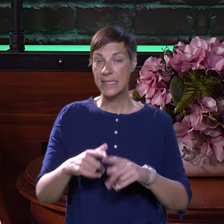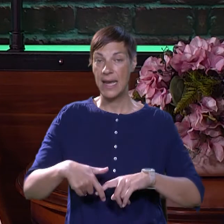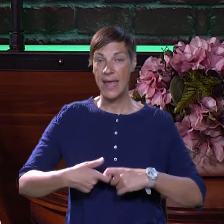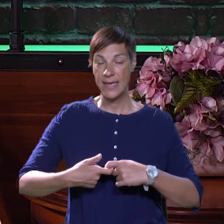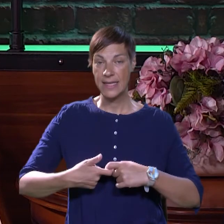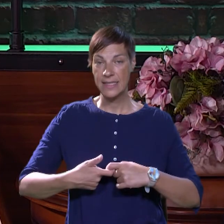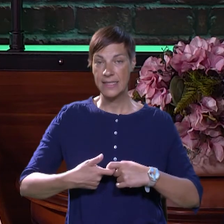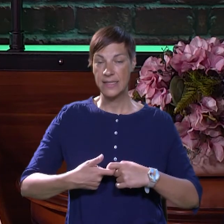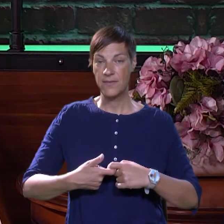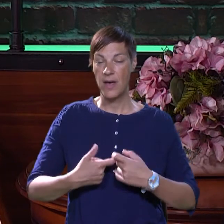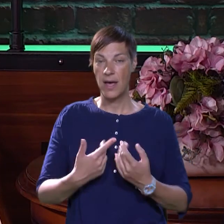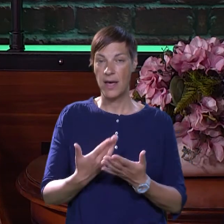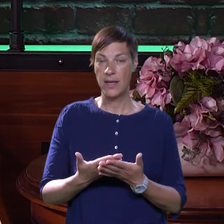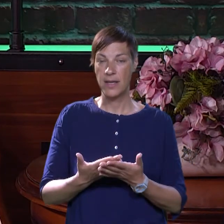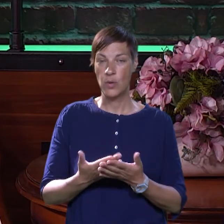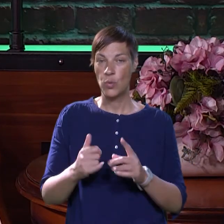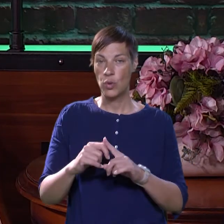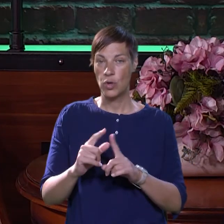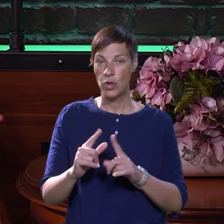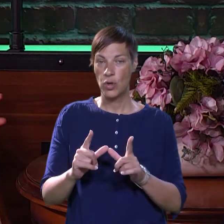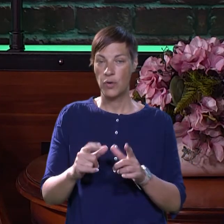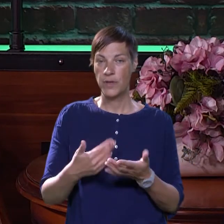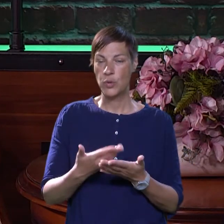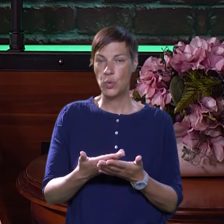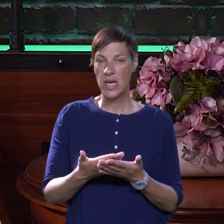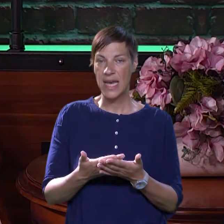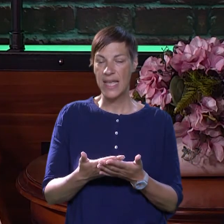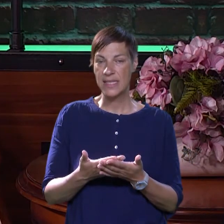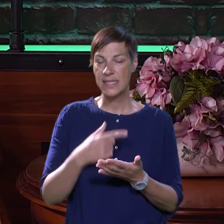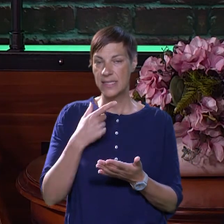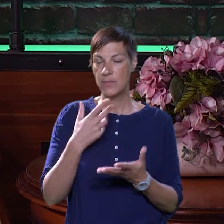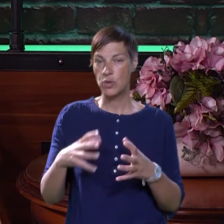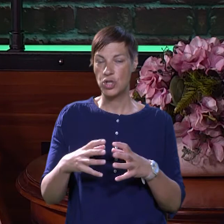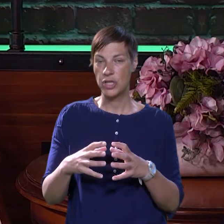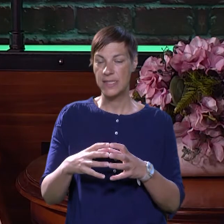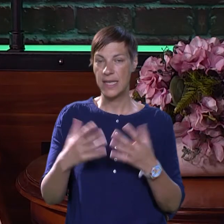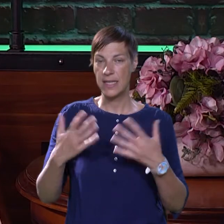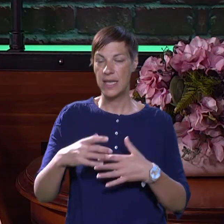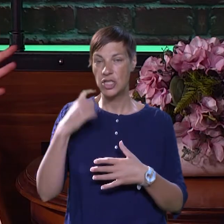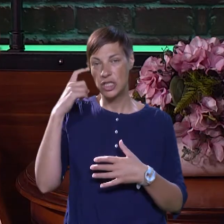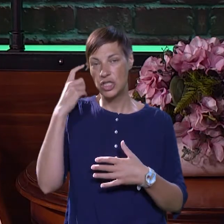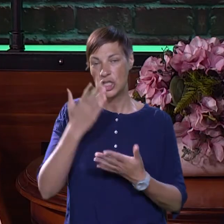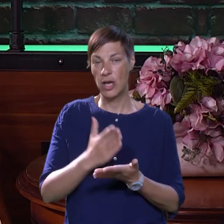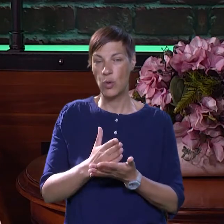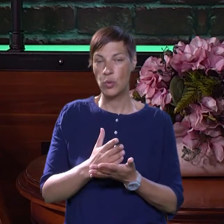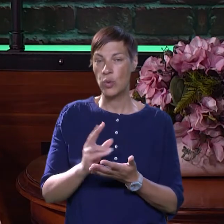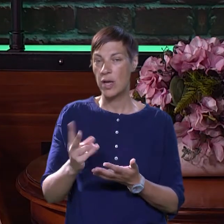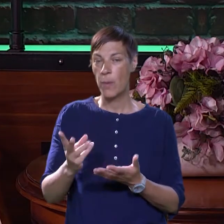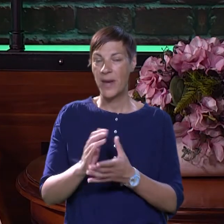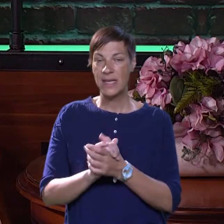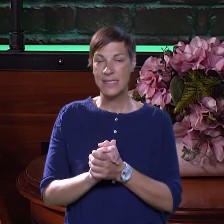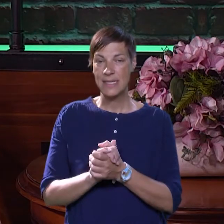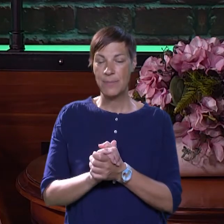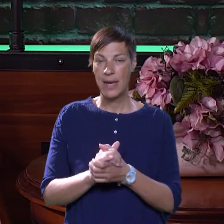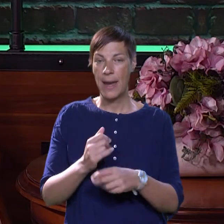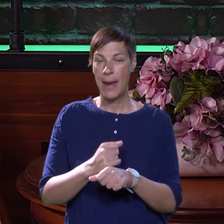neke stvari, posebno u COVID-u, recimo, što je zajednica tehničke kulture u kombinaciji sa različitim